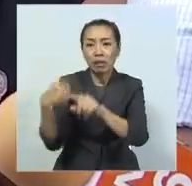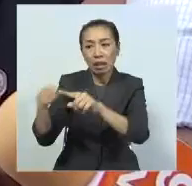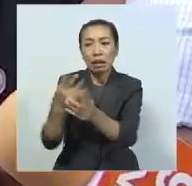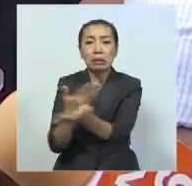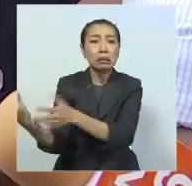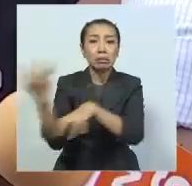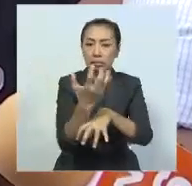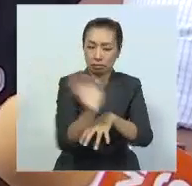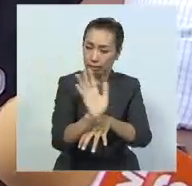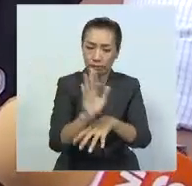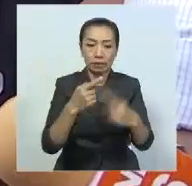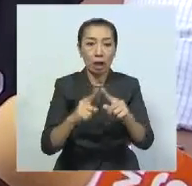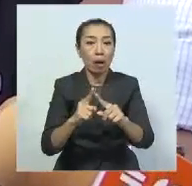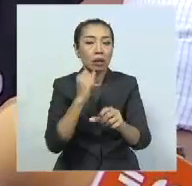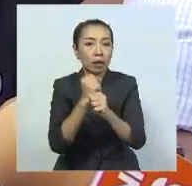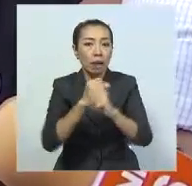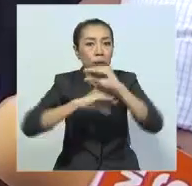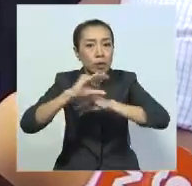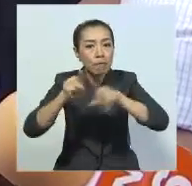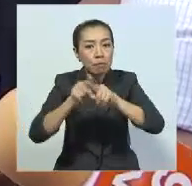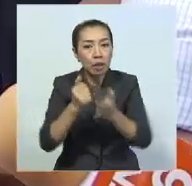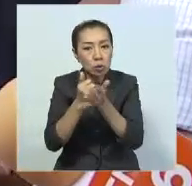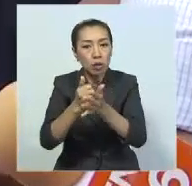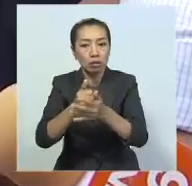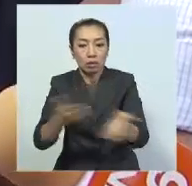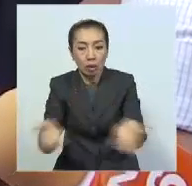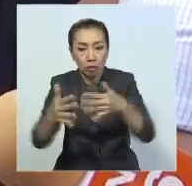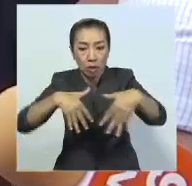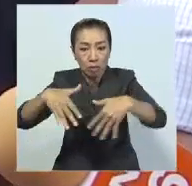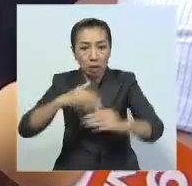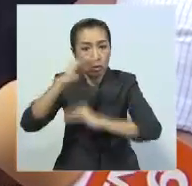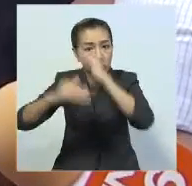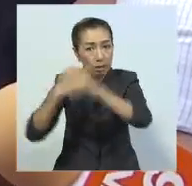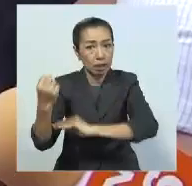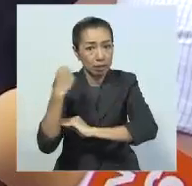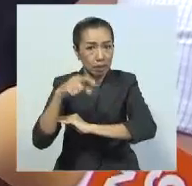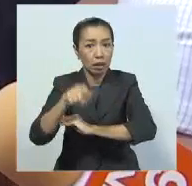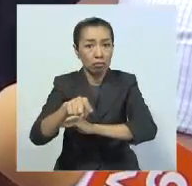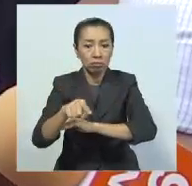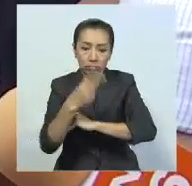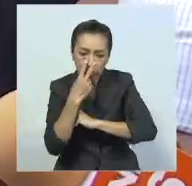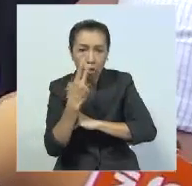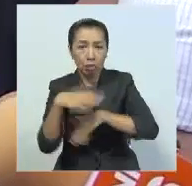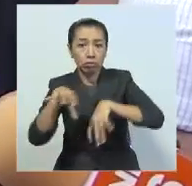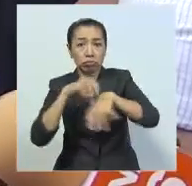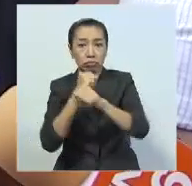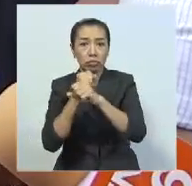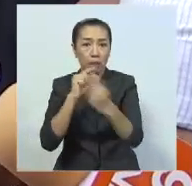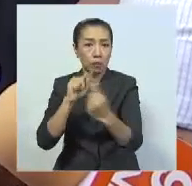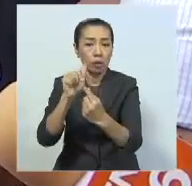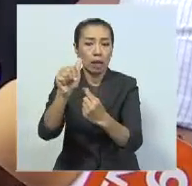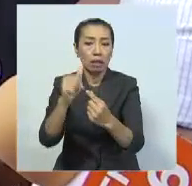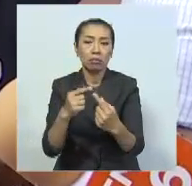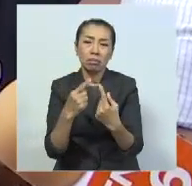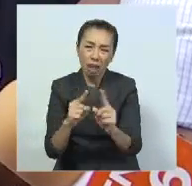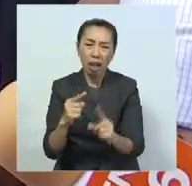ดำเนินการเพื่อให้เกิดความเข้มแข็งก็ดำเนินการตามในสิ่งที่ควรทำเพื่อสร้างความเข้มแข็งให้กับเขาแต่ก็ยัง